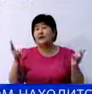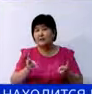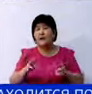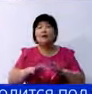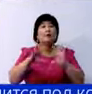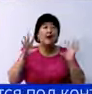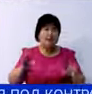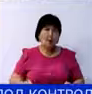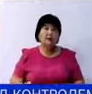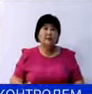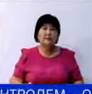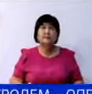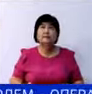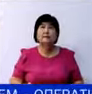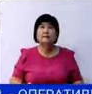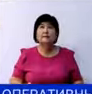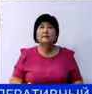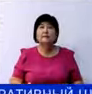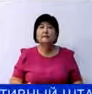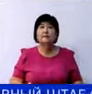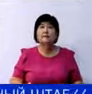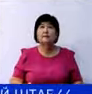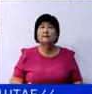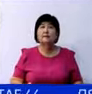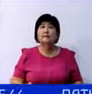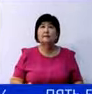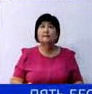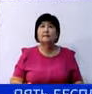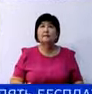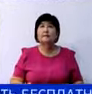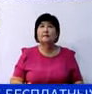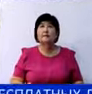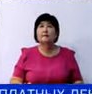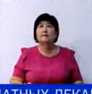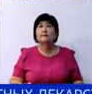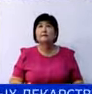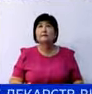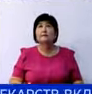объеме комнатам назад и сейчас отдых добавим кожи марат у санса тпа и телеканал казар до